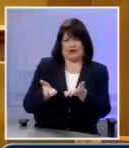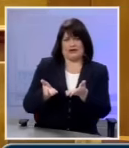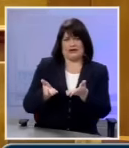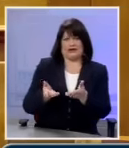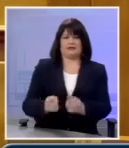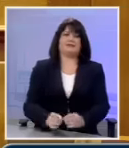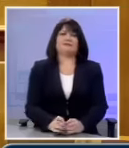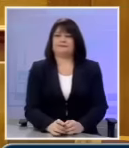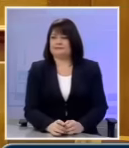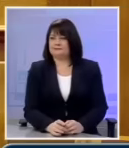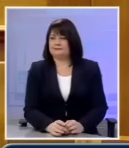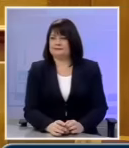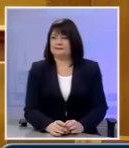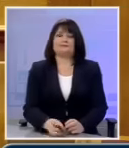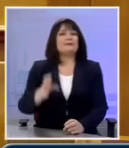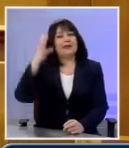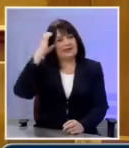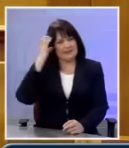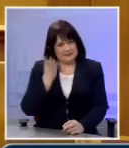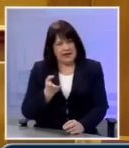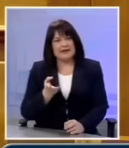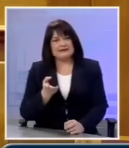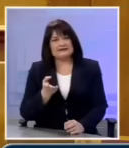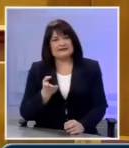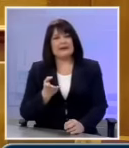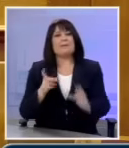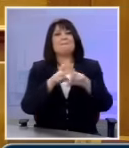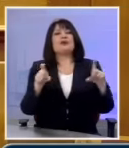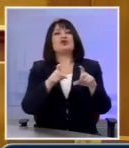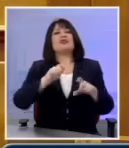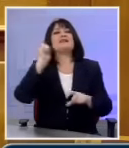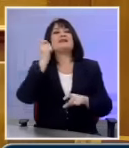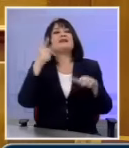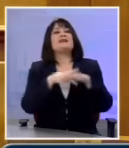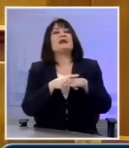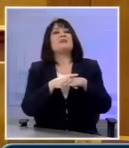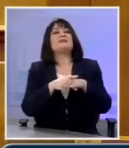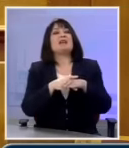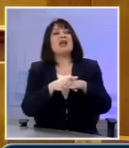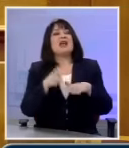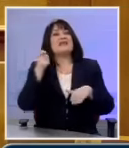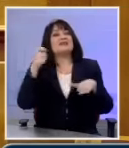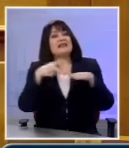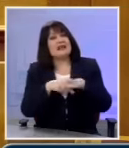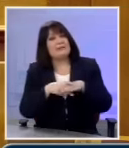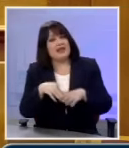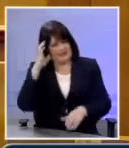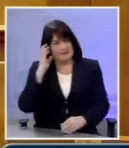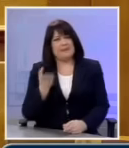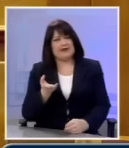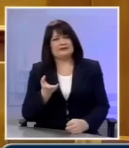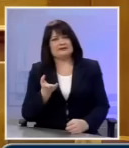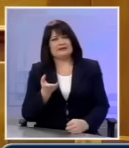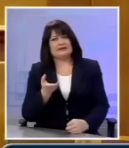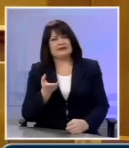του. Θυμάστε τι γινότανε με τις μετοχές της Εθνικής και με τα ταμεία? Θυμόμαστε τους κύκλους